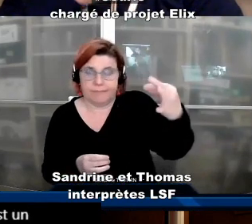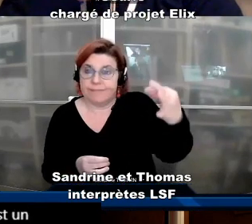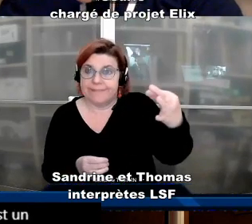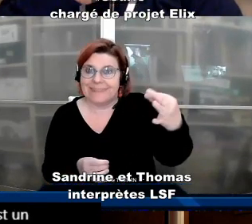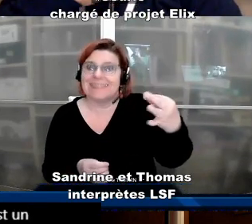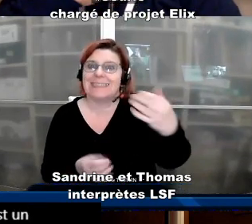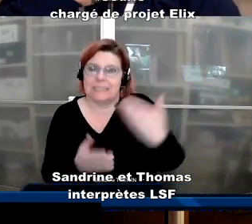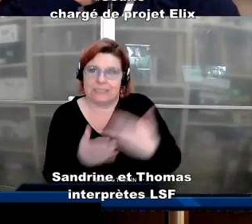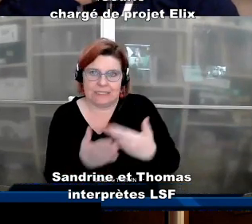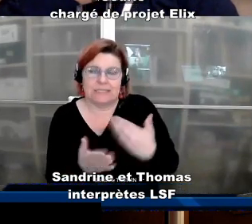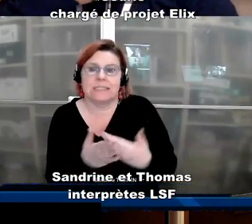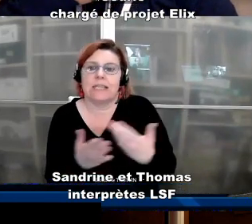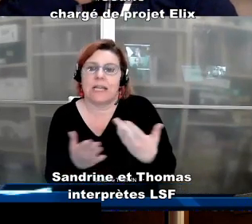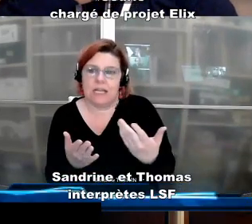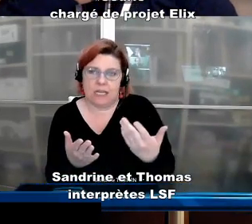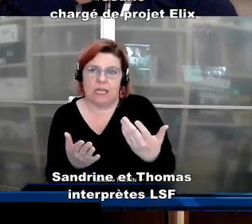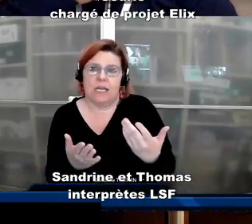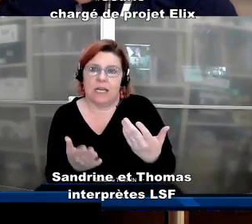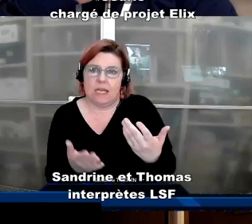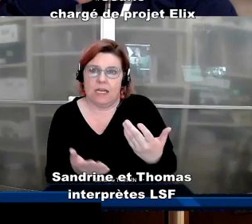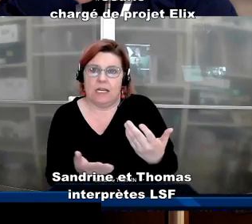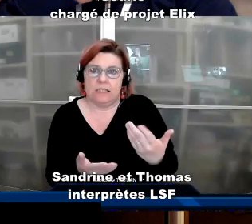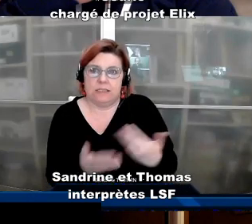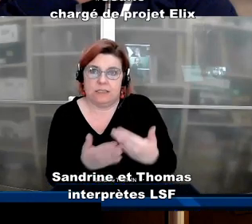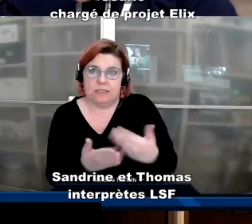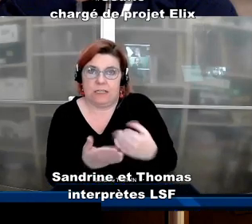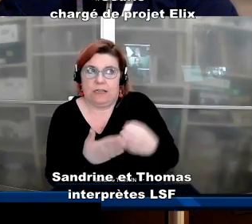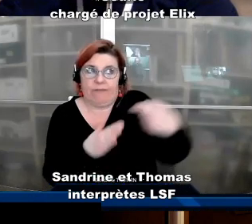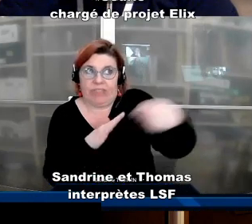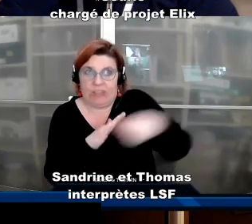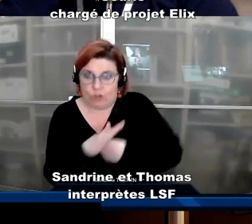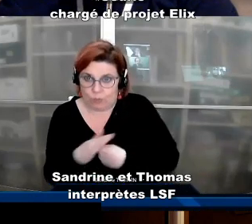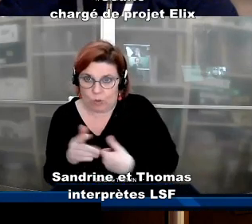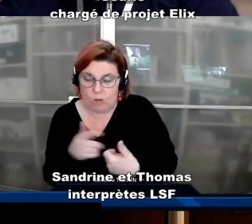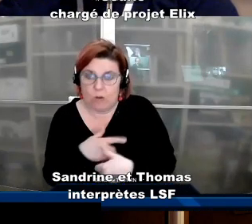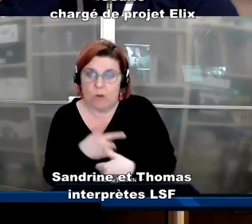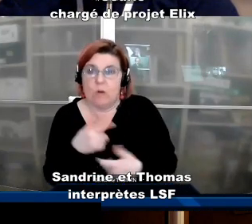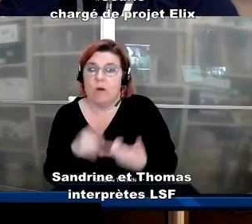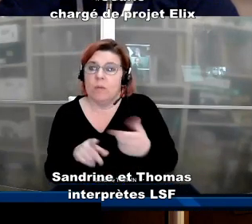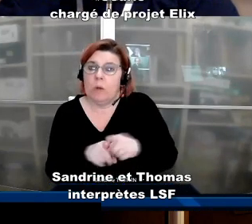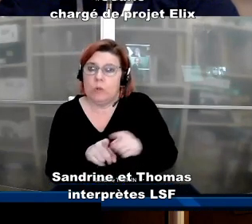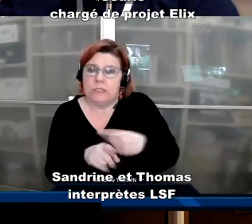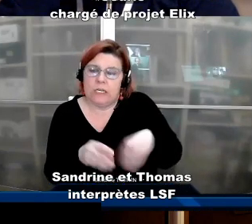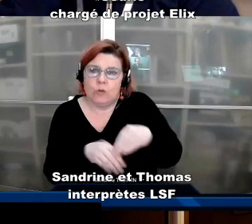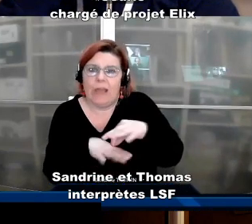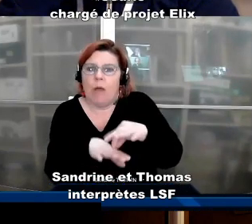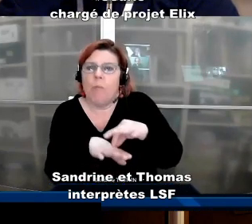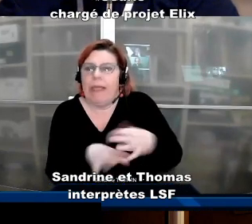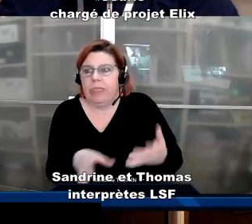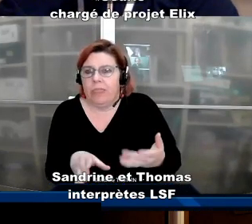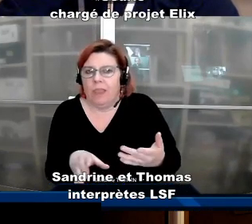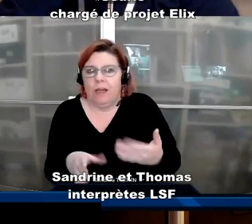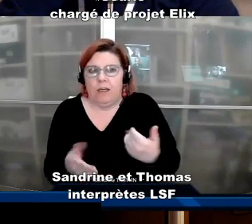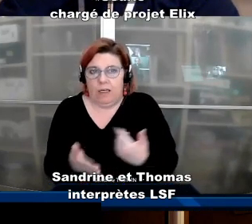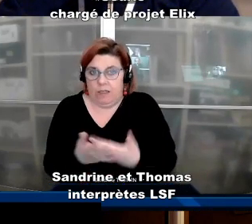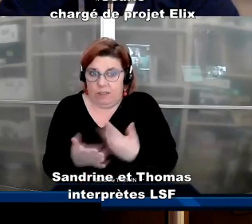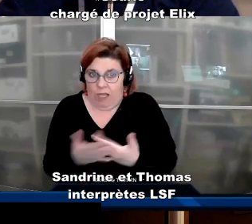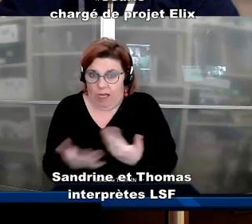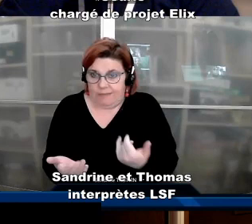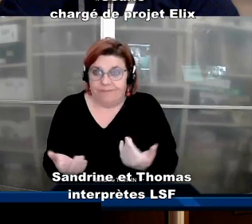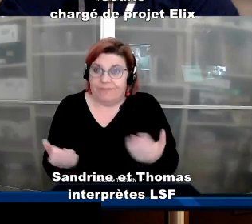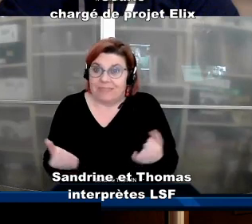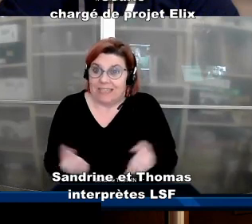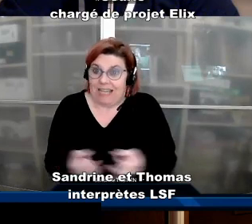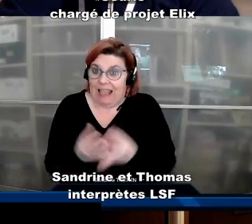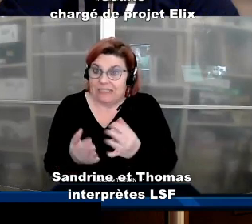Ce qui nous a permis de bénéficier de financement, mais aussi bénéficier d'accompagnement. Voilà, donc c'est pour ça qu'Elix reste